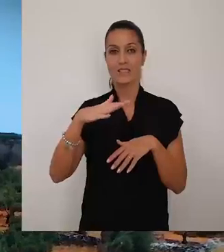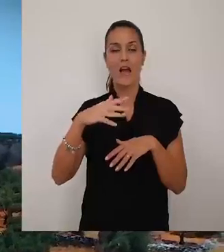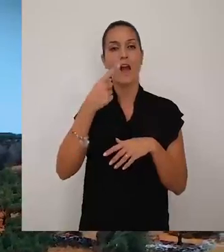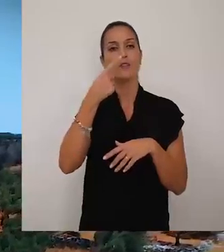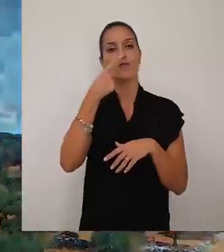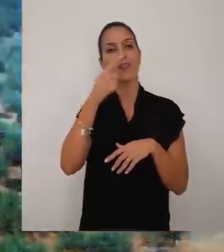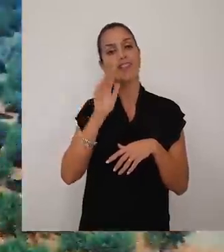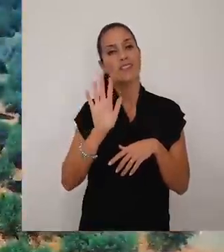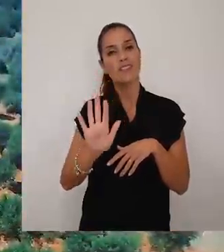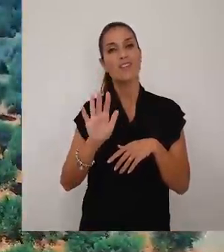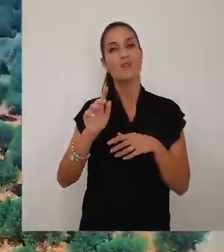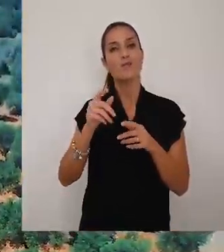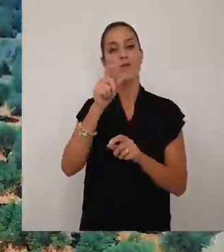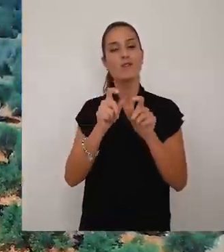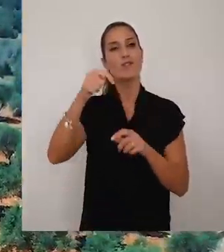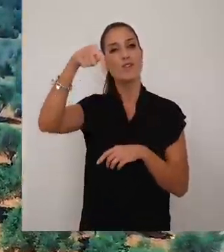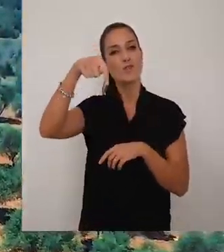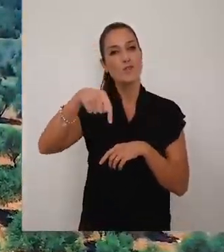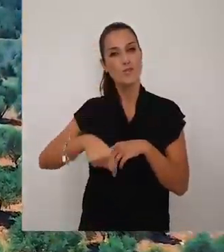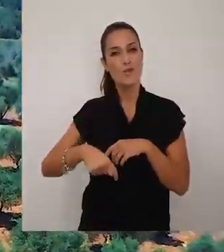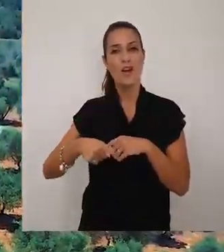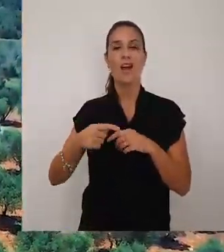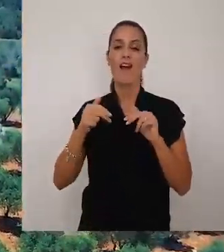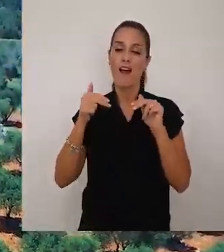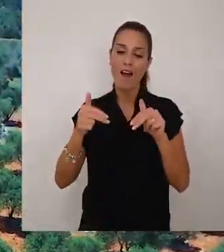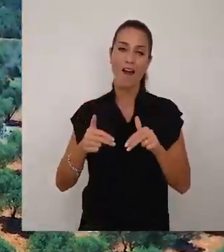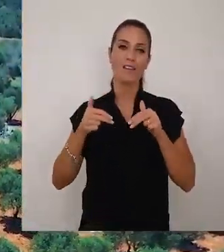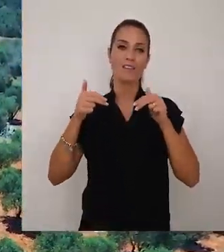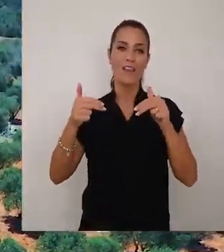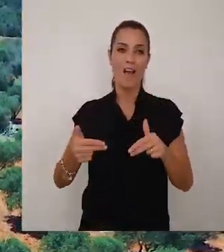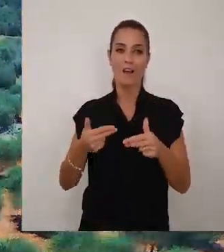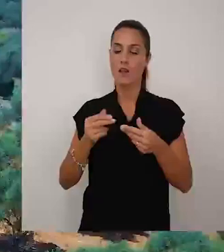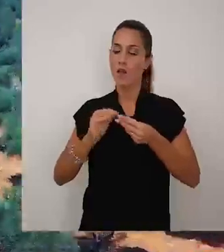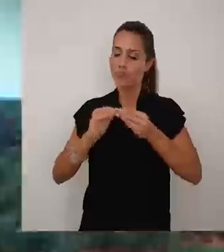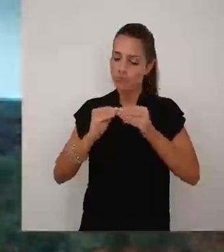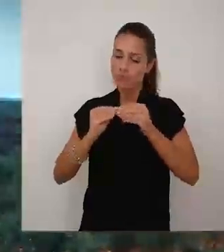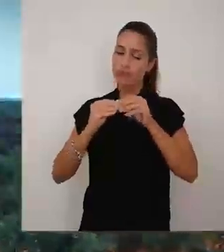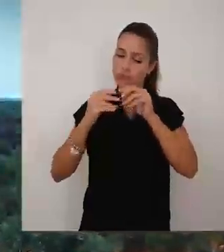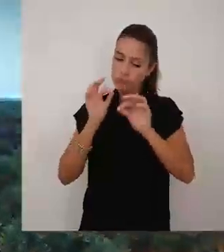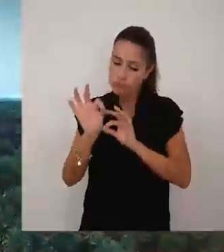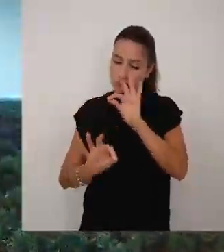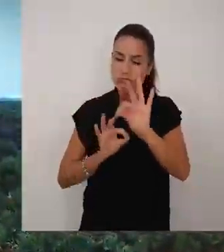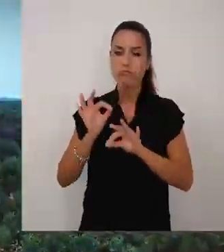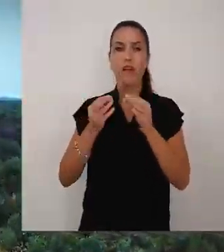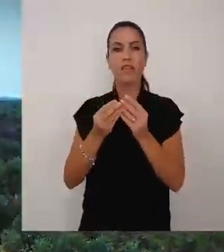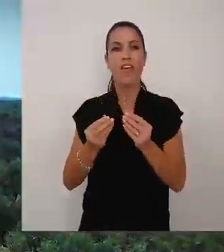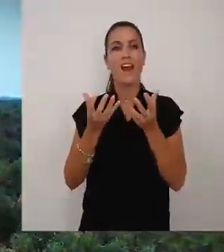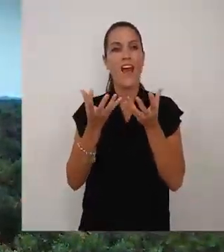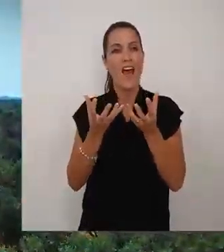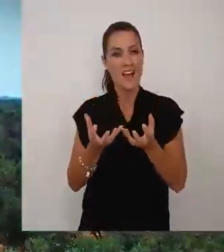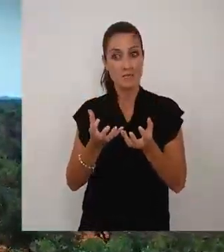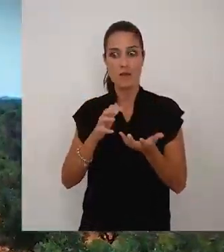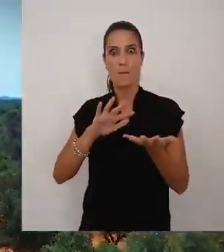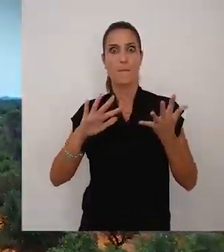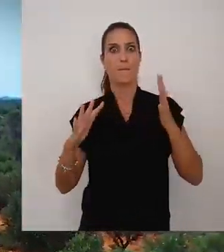del sud, di uomini e donne che nel corso dei secoli hanno modellato una terra aspra per renderla ricca e feconda di frumento